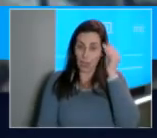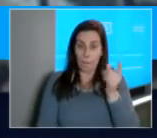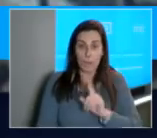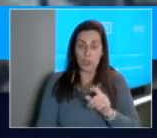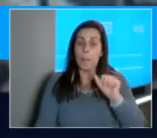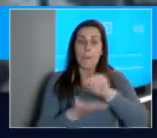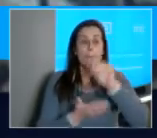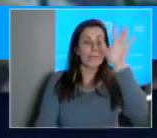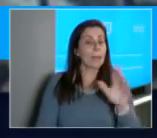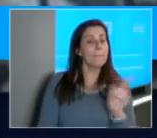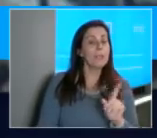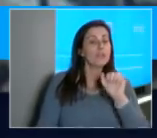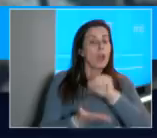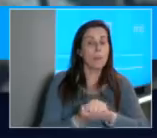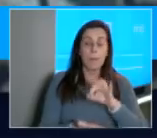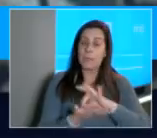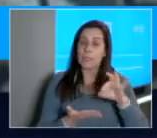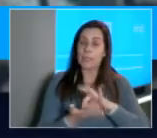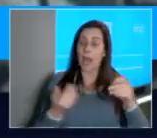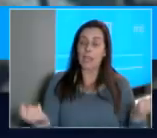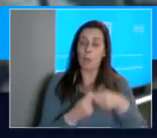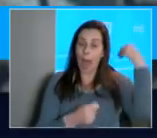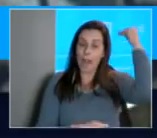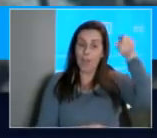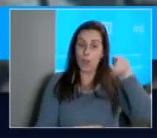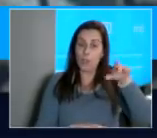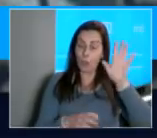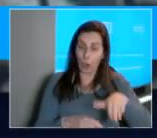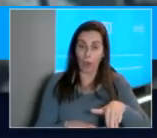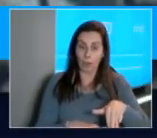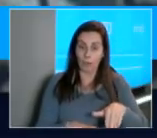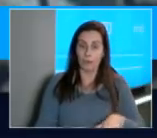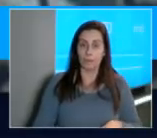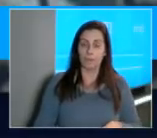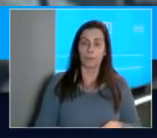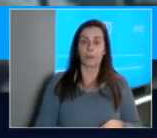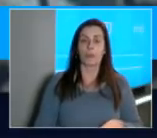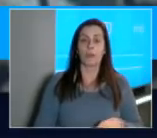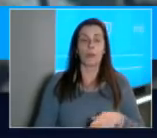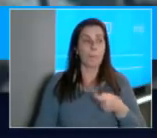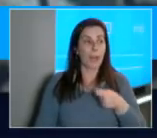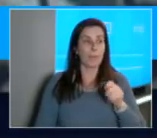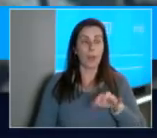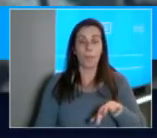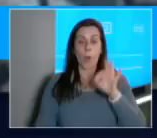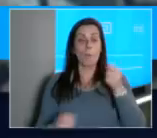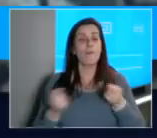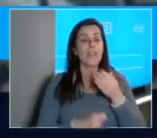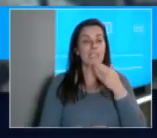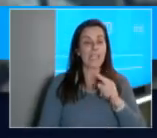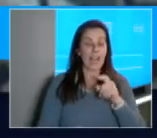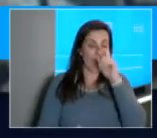שמי שמימן את הסרט הזה, זה משרד התעמולה הפלסטיני, יאסר עבד רבו, בכוונה בחר מפיק